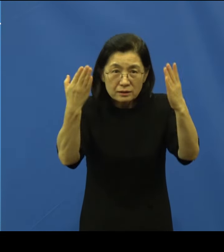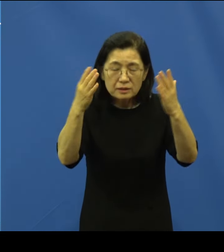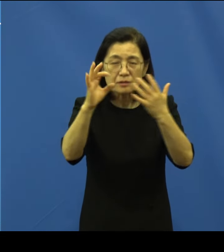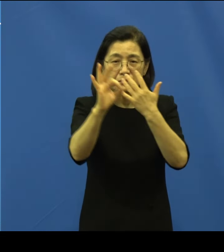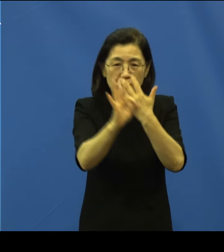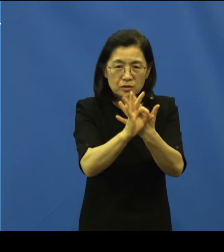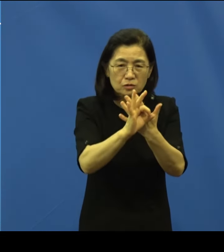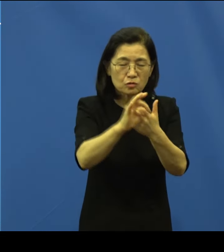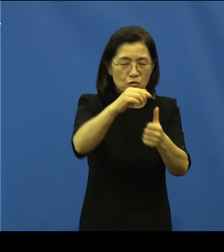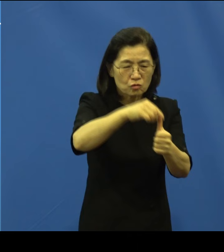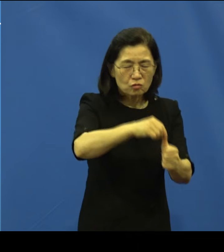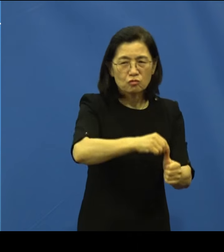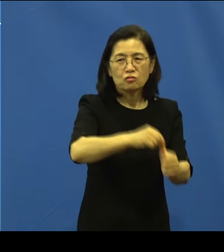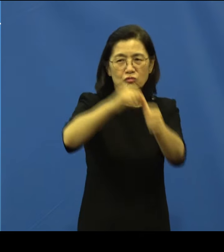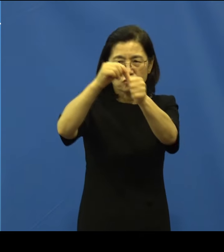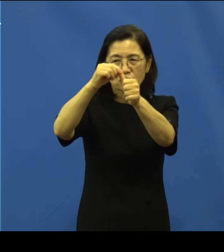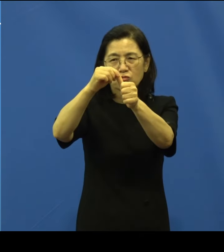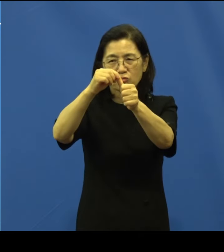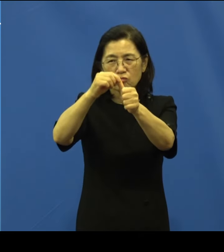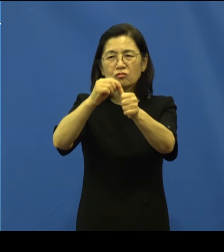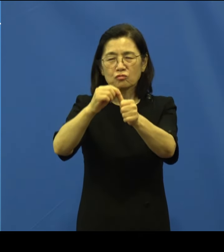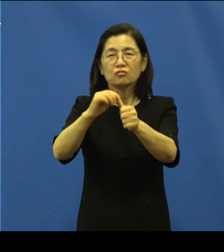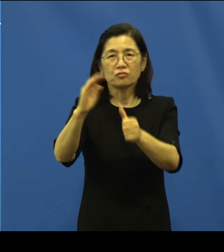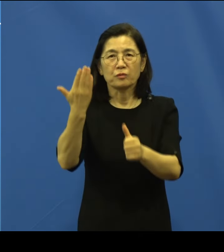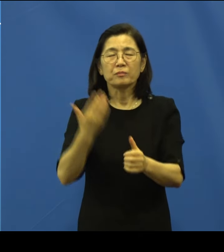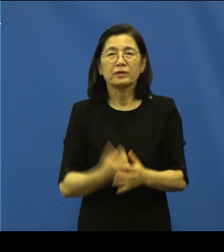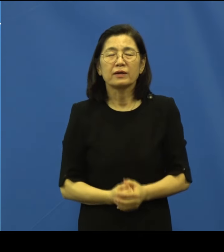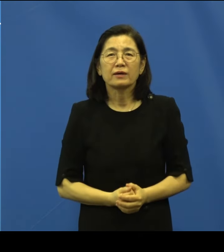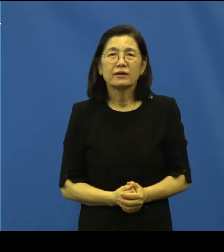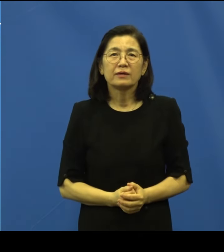신앙이란 뭘까? 눈을 열어가는 과정이라고 보면 돼요.